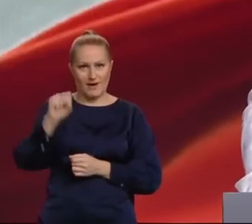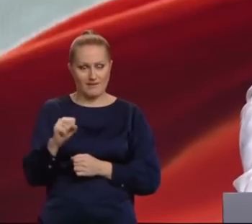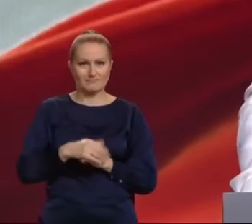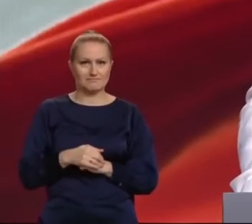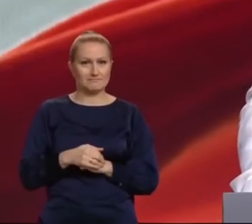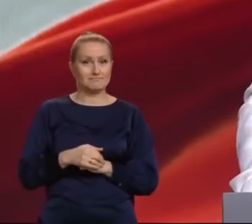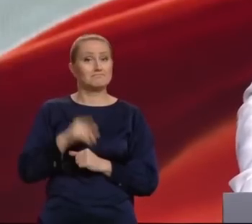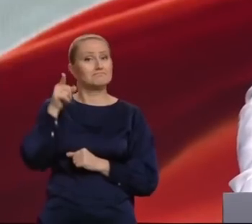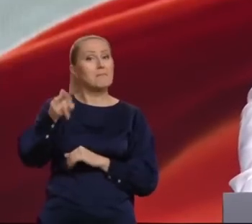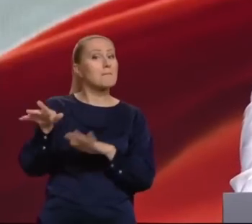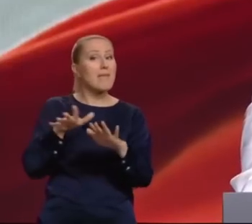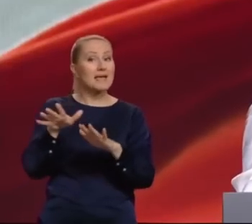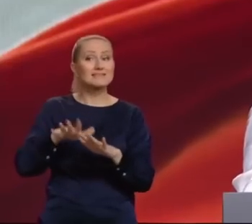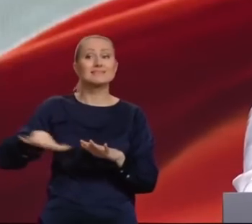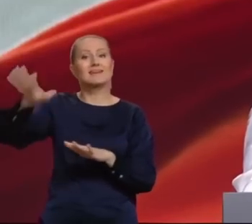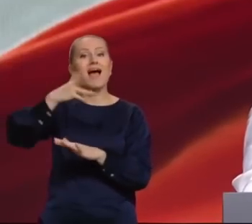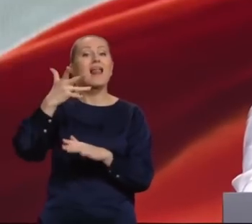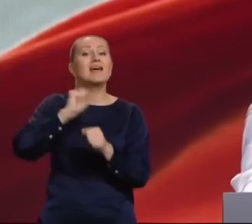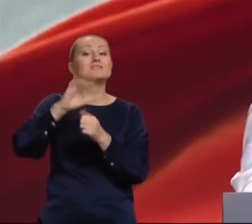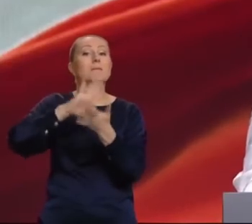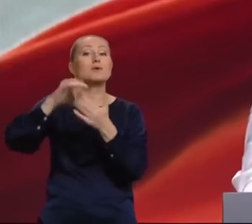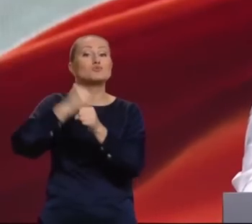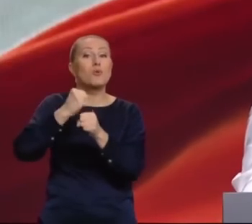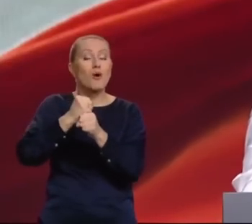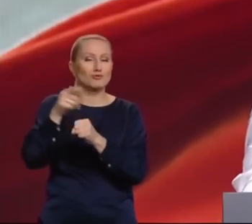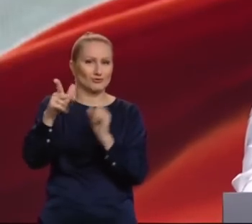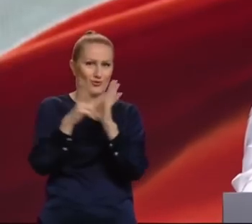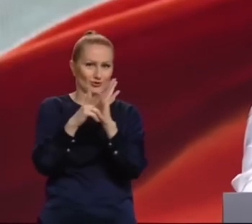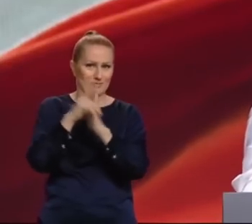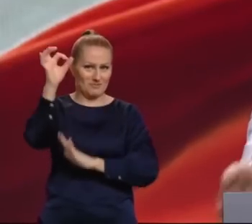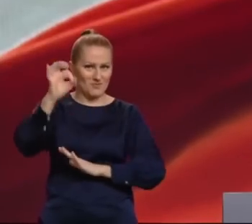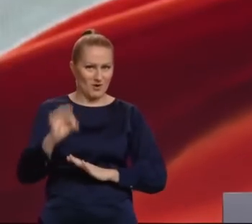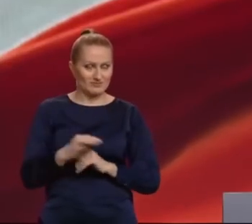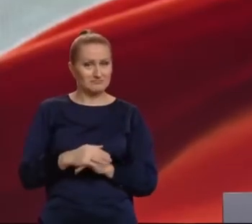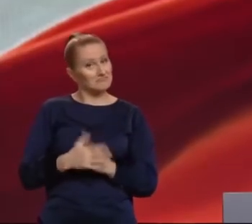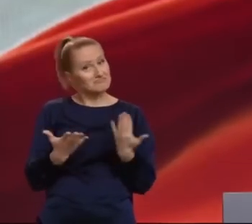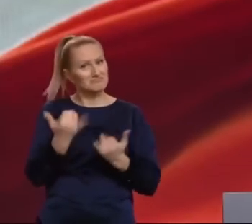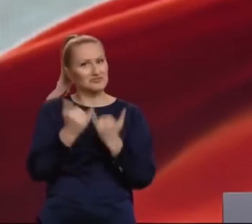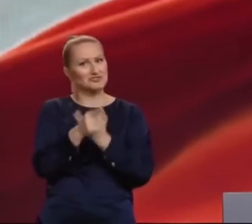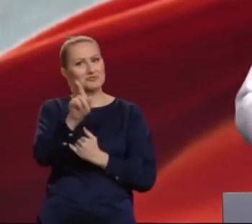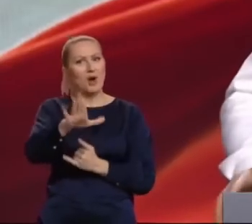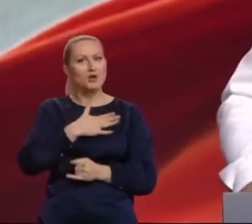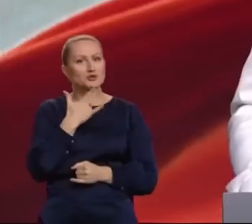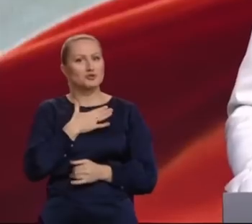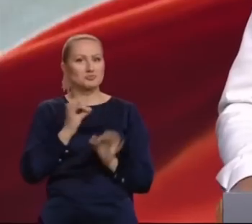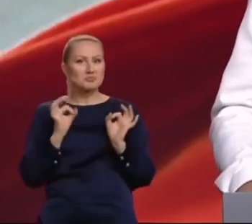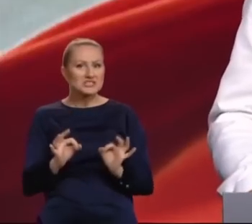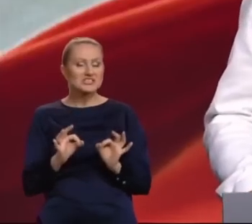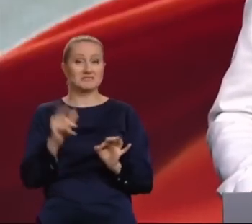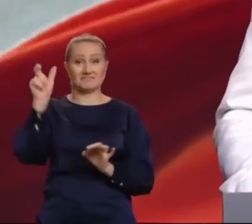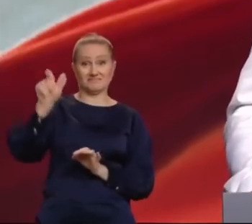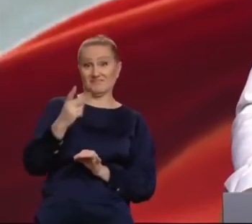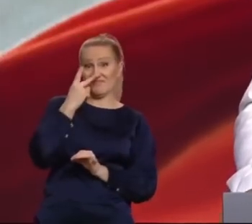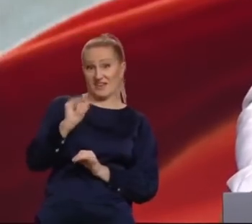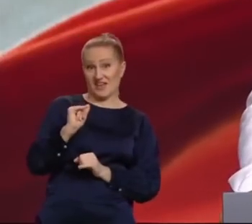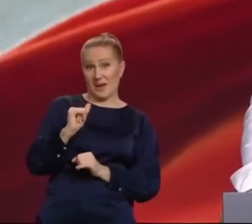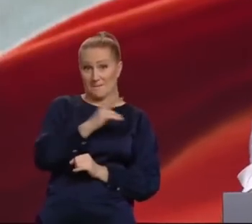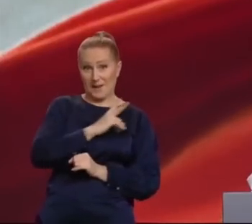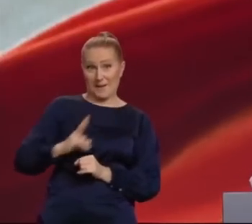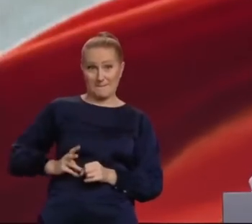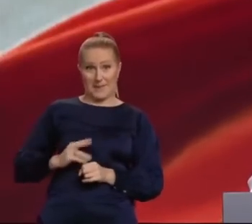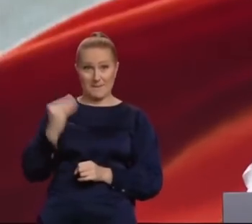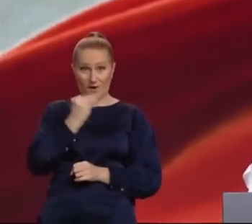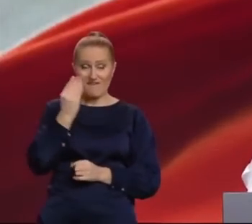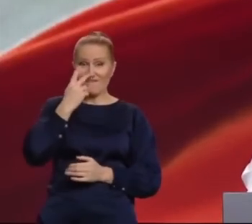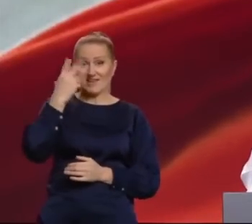Przysucha to jest 18% bezrobocia. No racja, Webius. Jak się ma dobre samopoczucie premier Morawiecki, może dzisiaj,